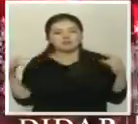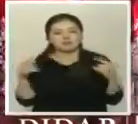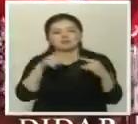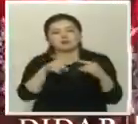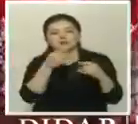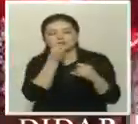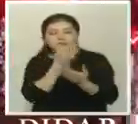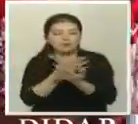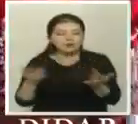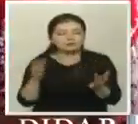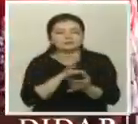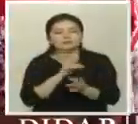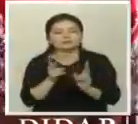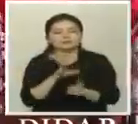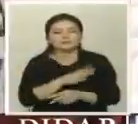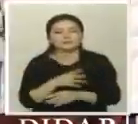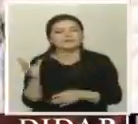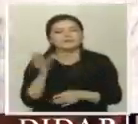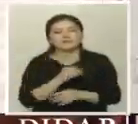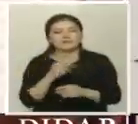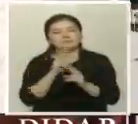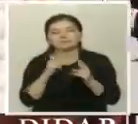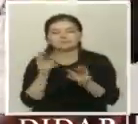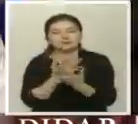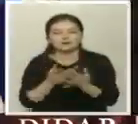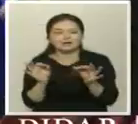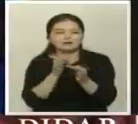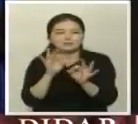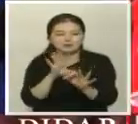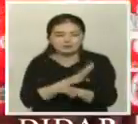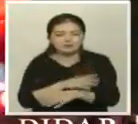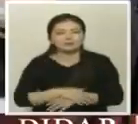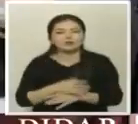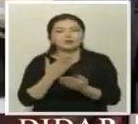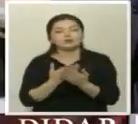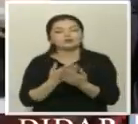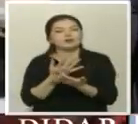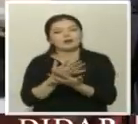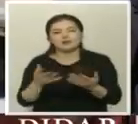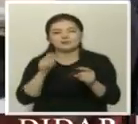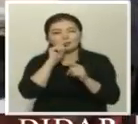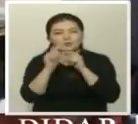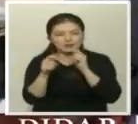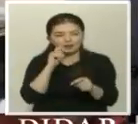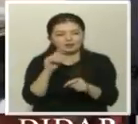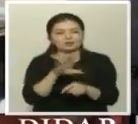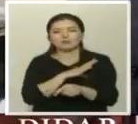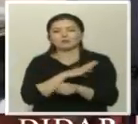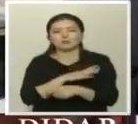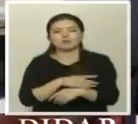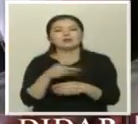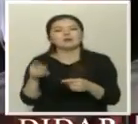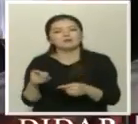әріптестеріне керемет көңіл күй сыйлады. Сондай-ақ мекемеде кәсіподақ ұйымының басшысы мамандарға сыйлық табыс етті. Адам жанының арашасы болып жүрген